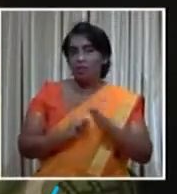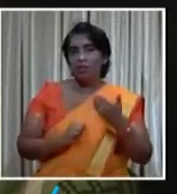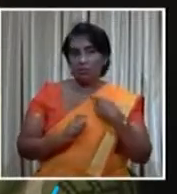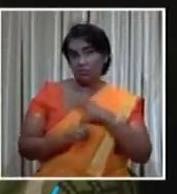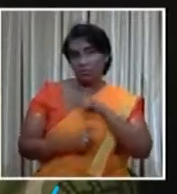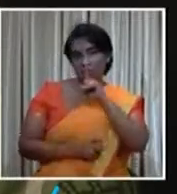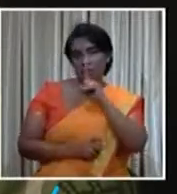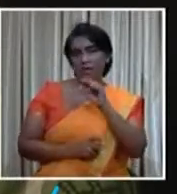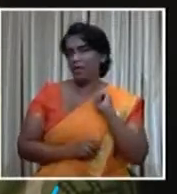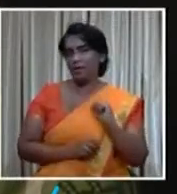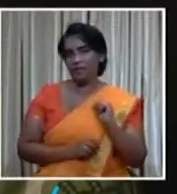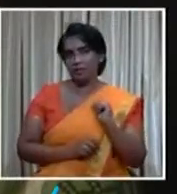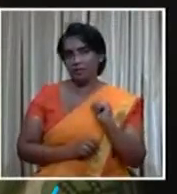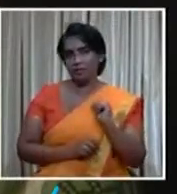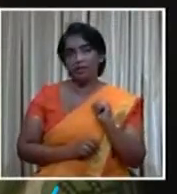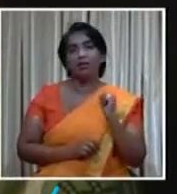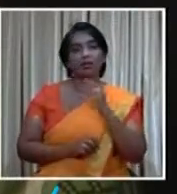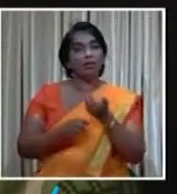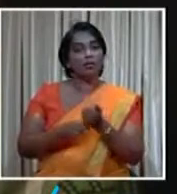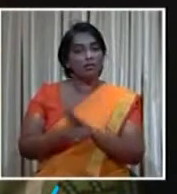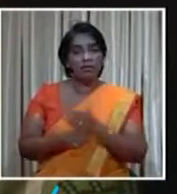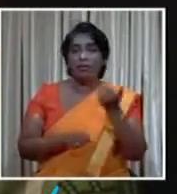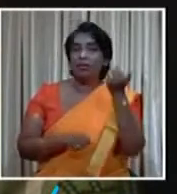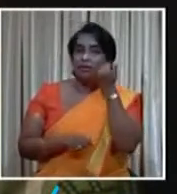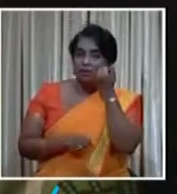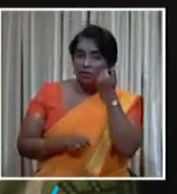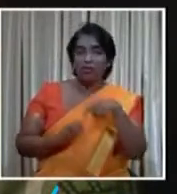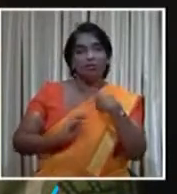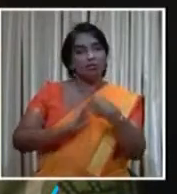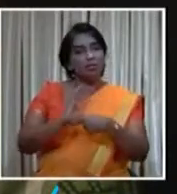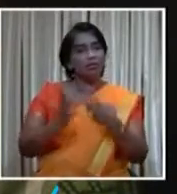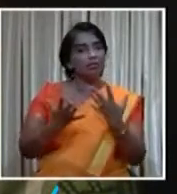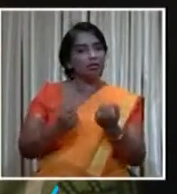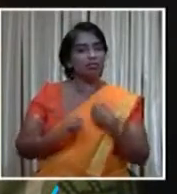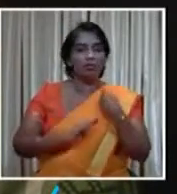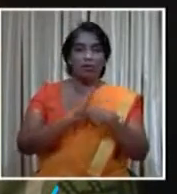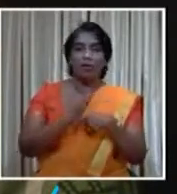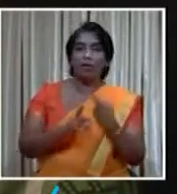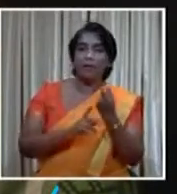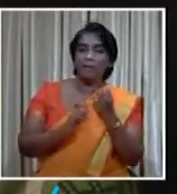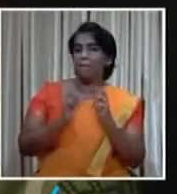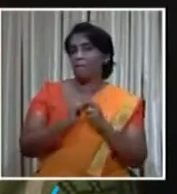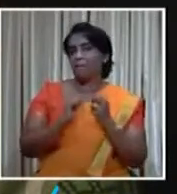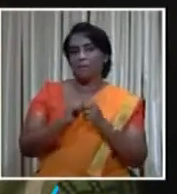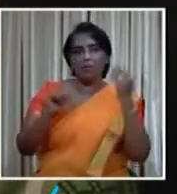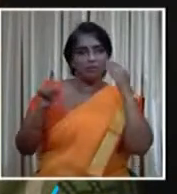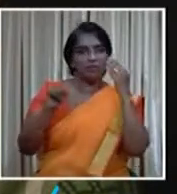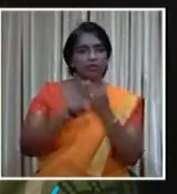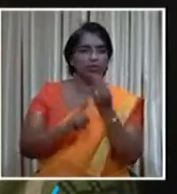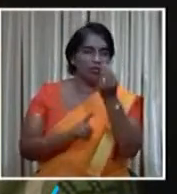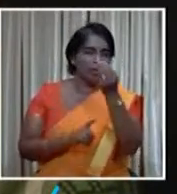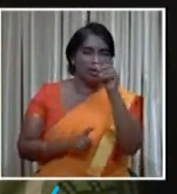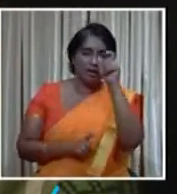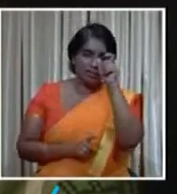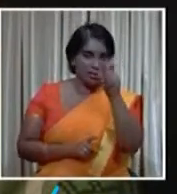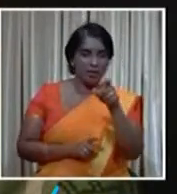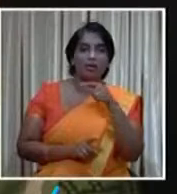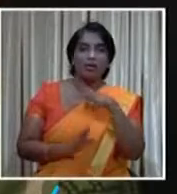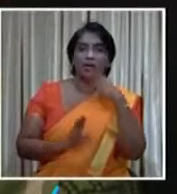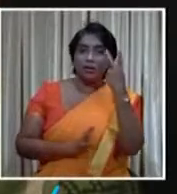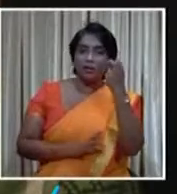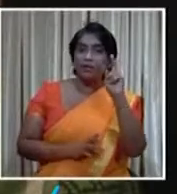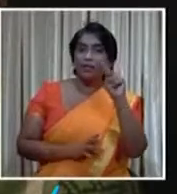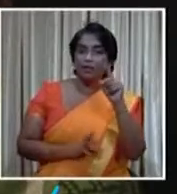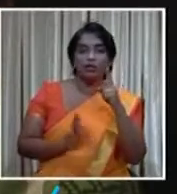පවසා සිටින්නේ ඇයි? කොවිඩ් වසංගතයෙන් මේ රටට වූ ජාතික ආර්ථික පරිහානිය පිළිබඳව මදක් සිතන්න.